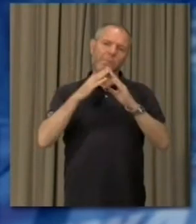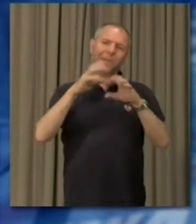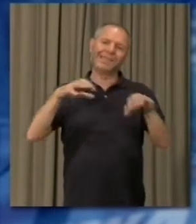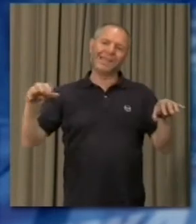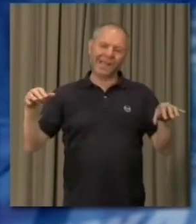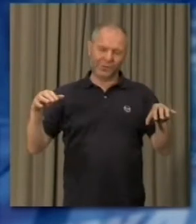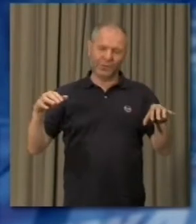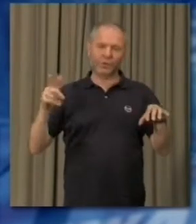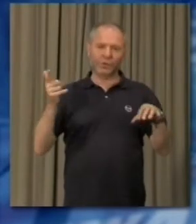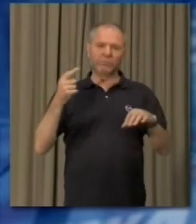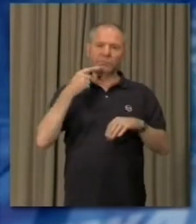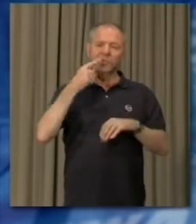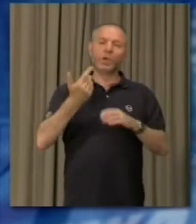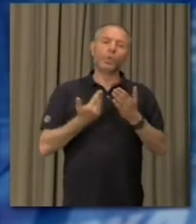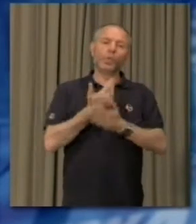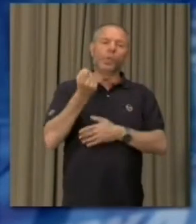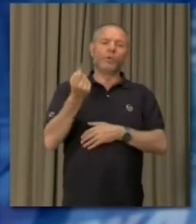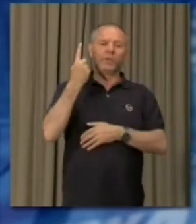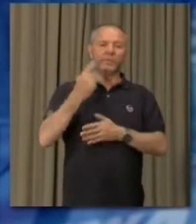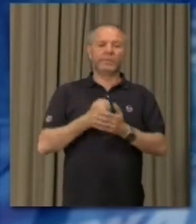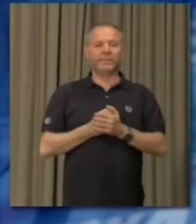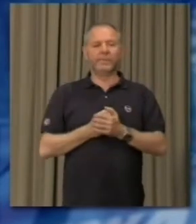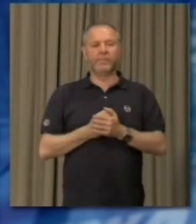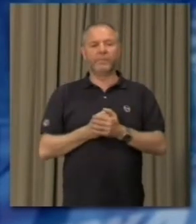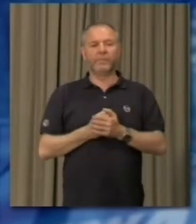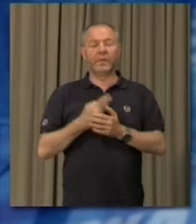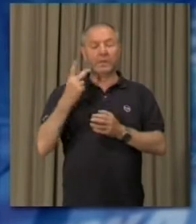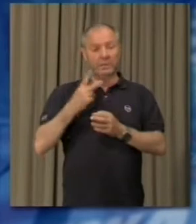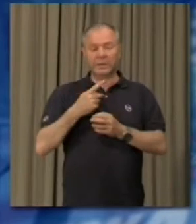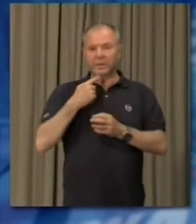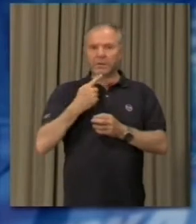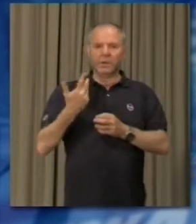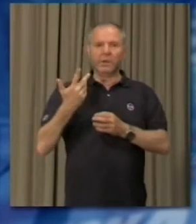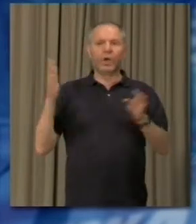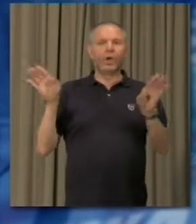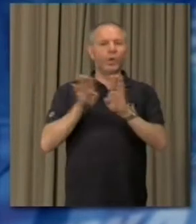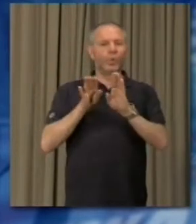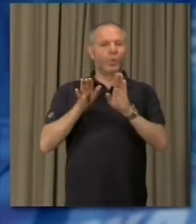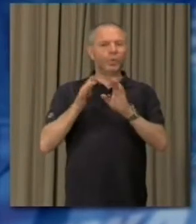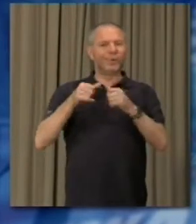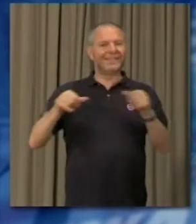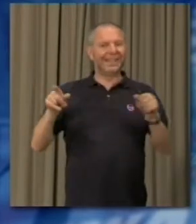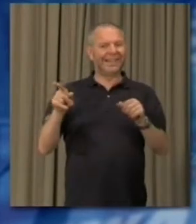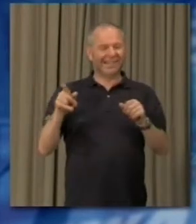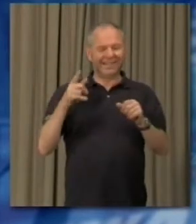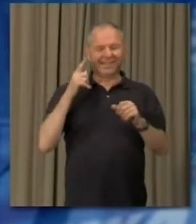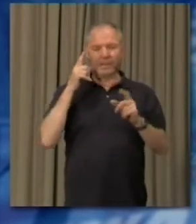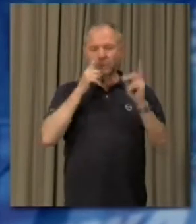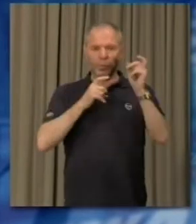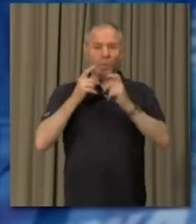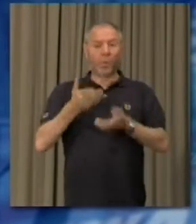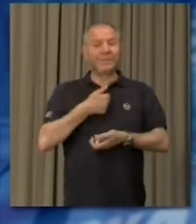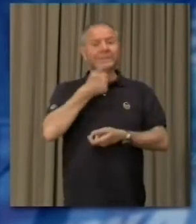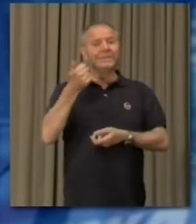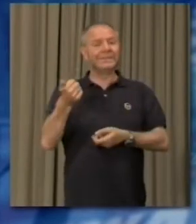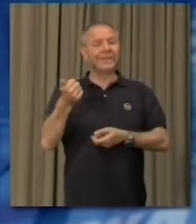le prossime iniziative. Attesa la chiusura della sede, eravamo in difficoltà in questa stagione e quindi quest'anno potremo